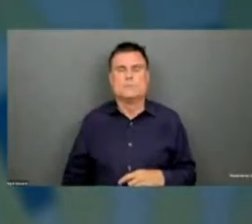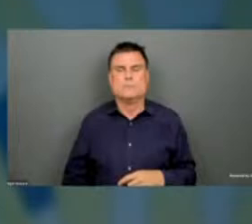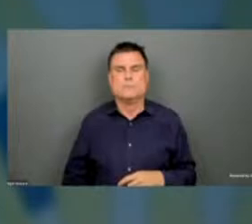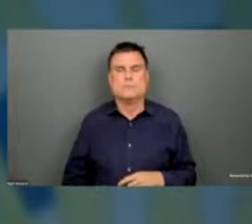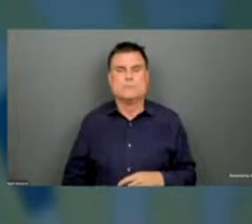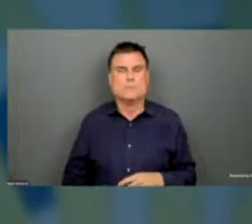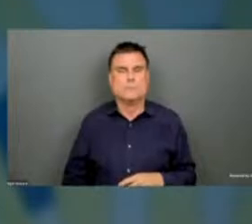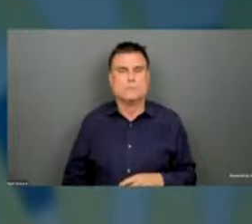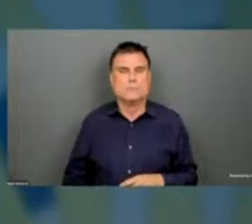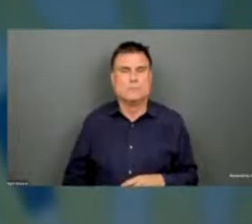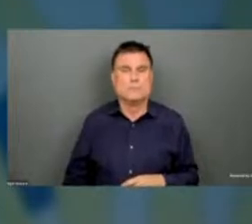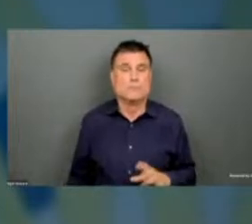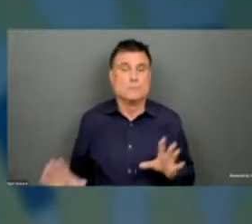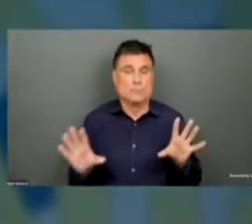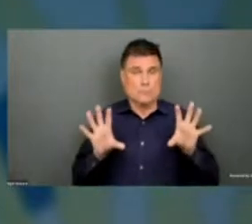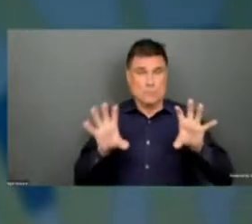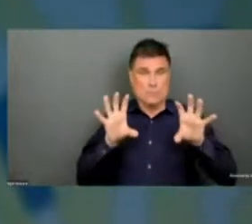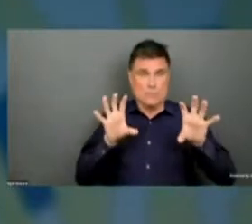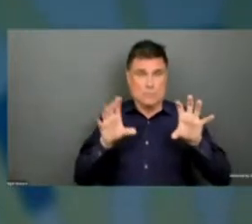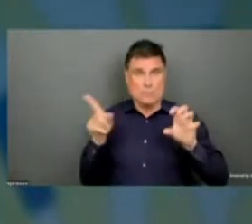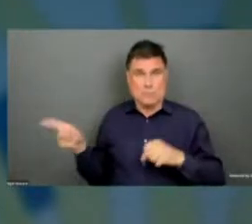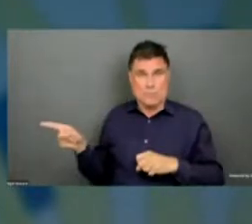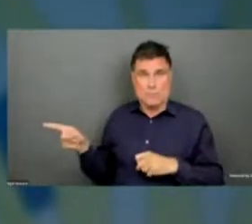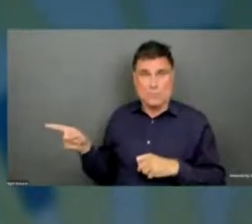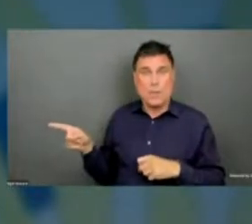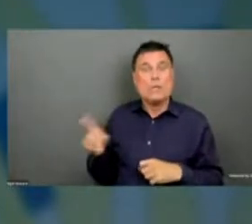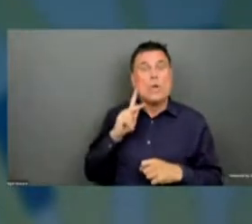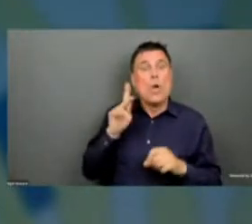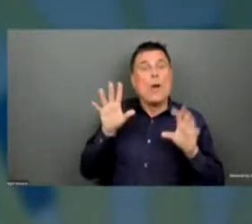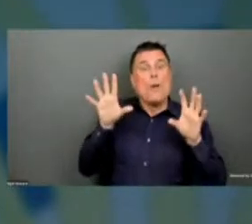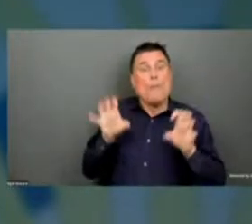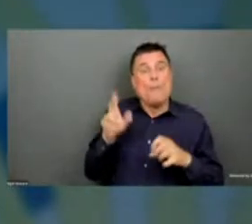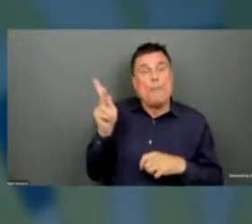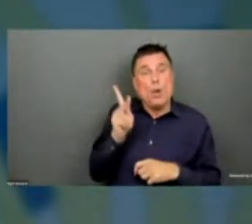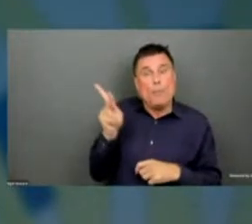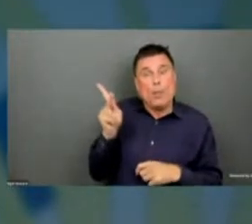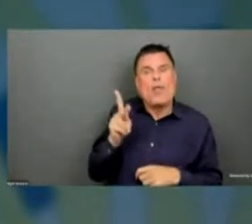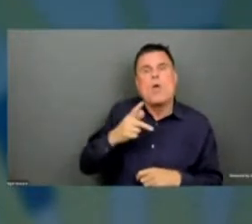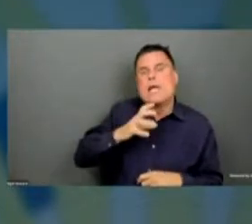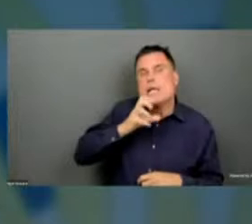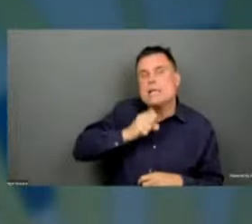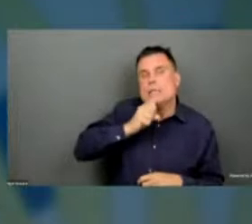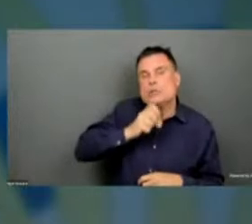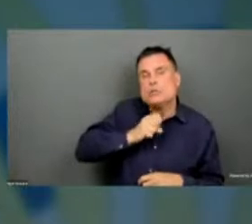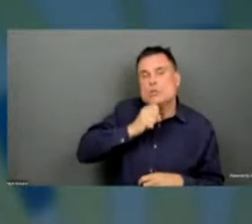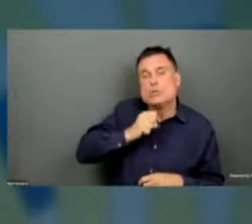年龄阶段那个越深的颜色年龄越大。